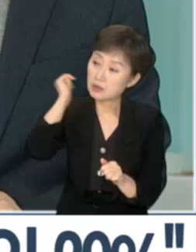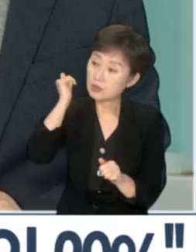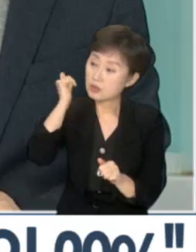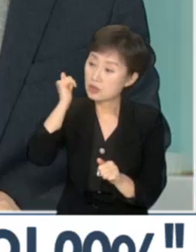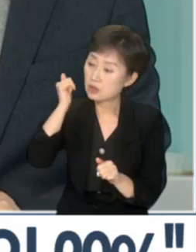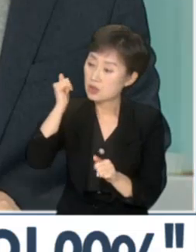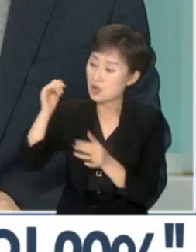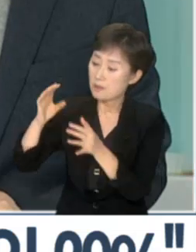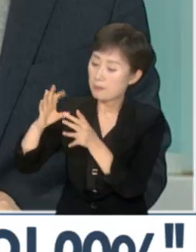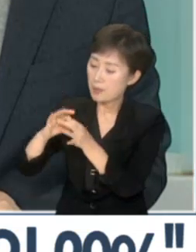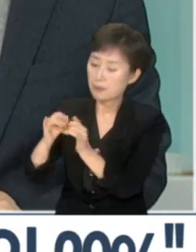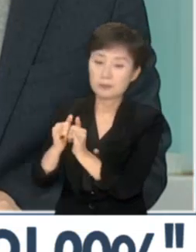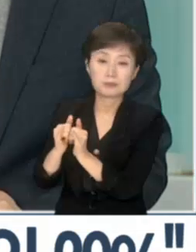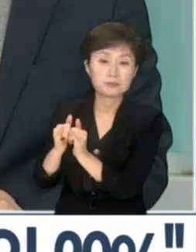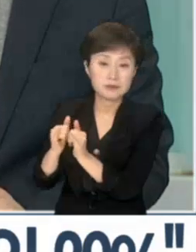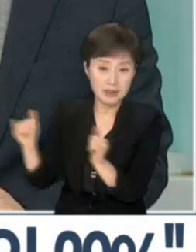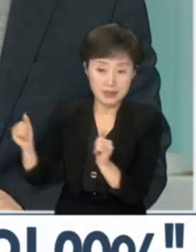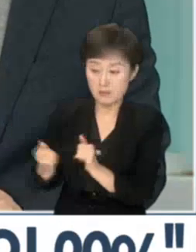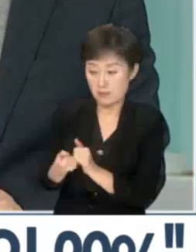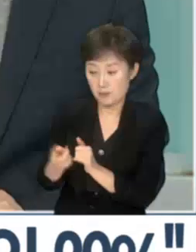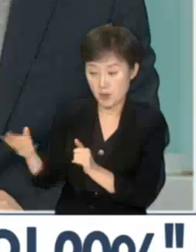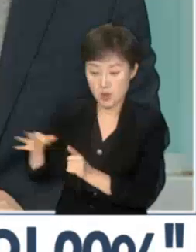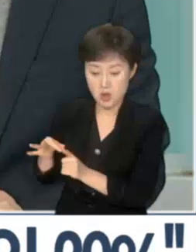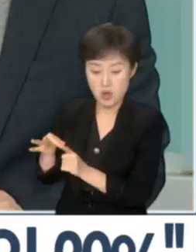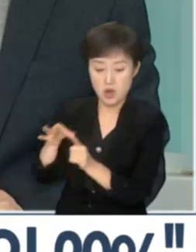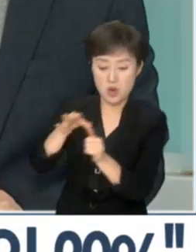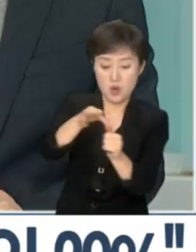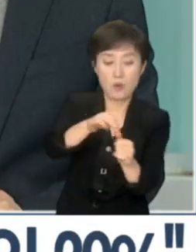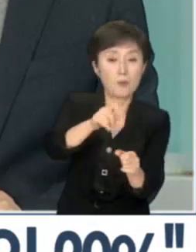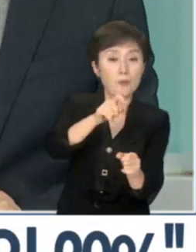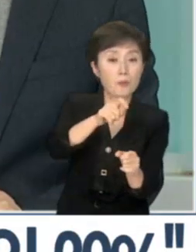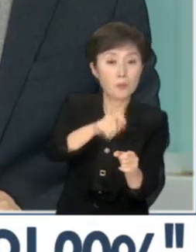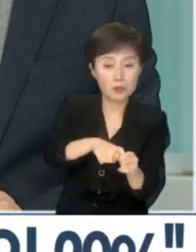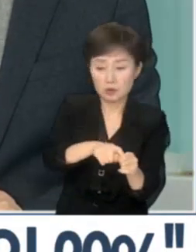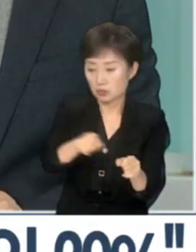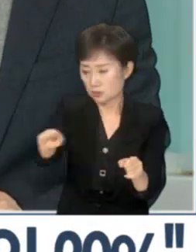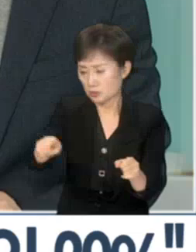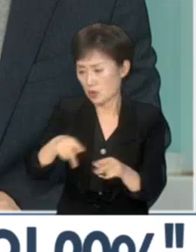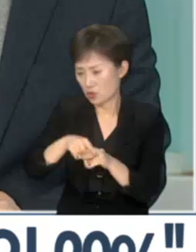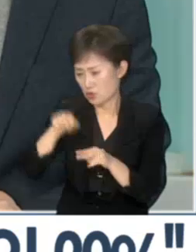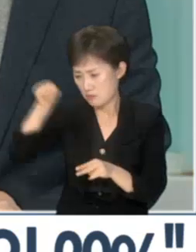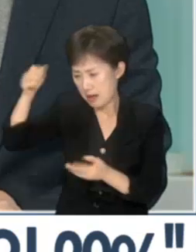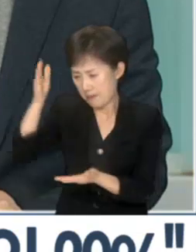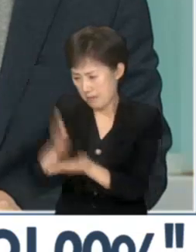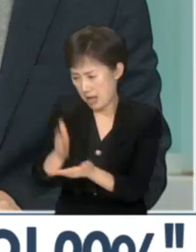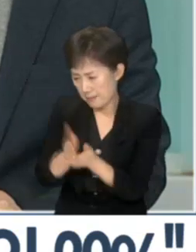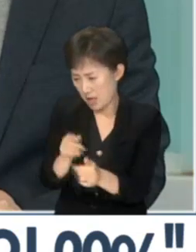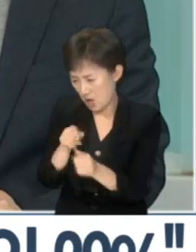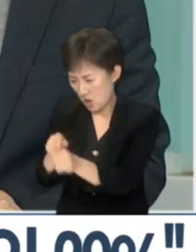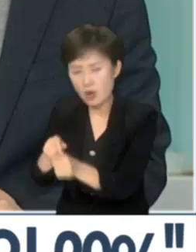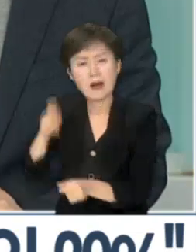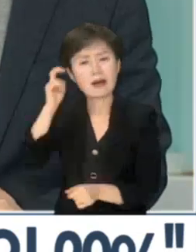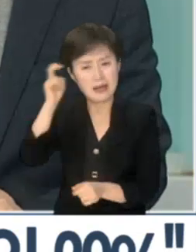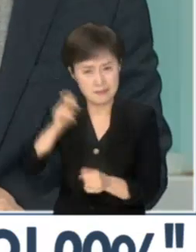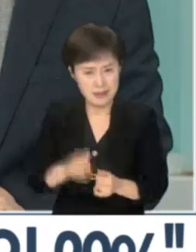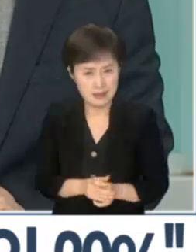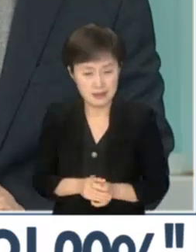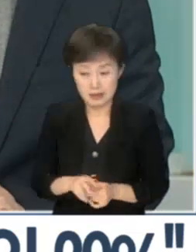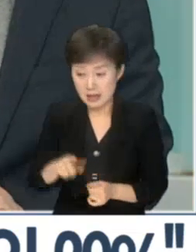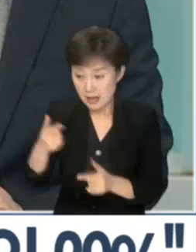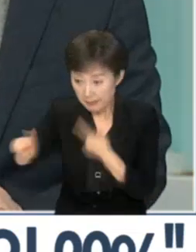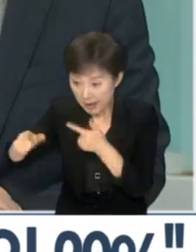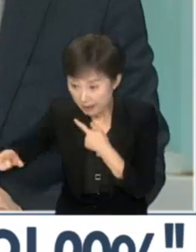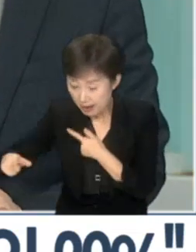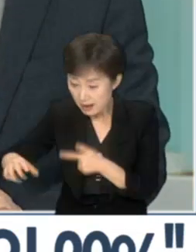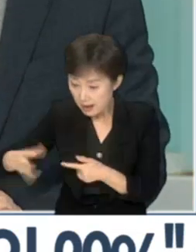인사들 그리고 검핵관 뭐 이런 등등의 자리를 만들기 위해서 험지 출마, 불출마 이런 것들을 강하게 밀어붙였는데 지금 강한 반발에 부딪혀 있는